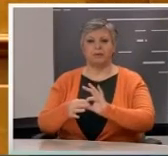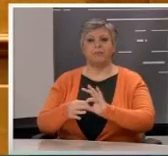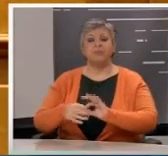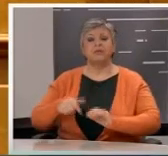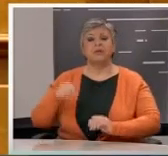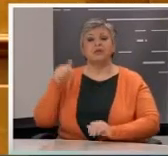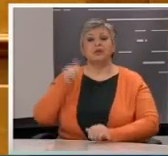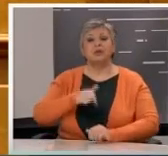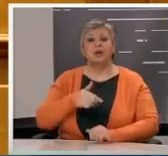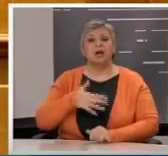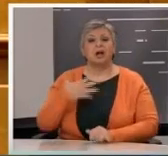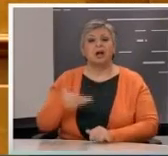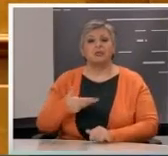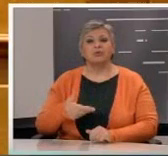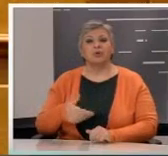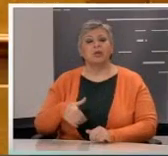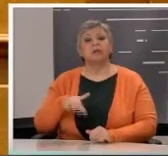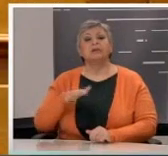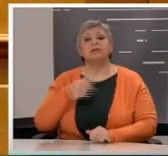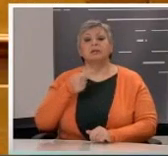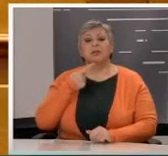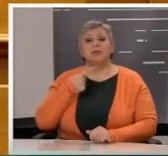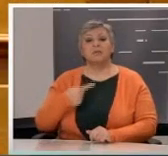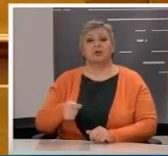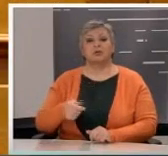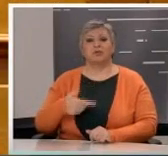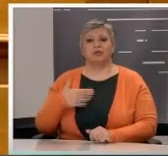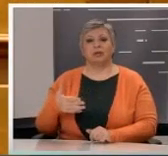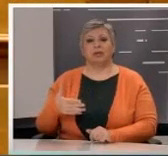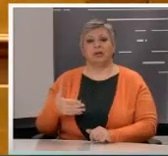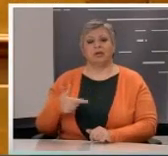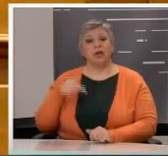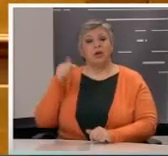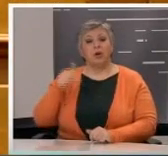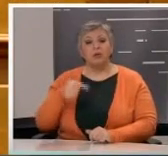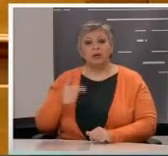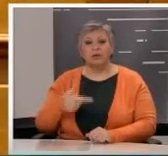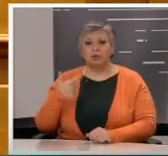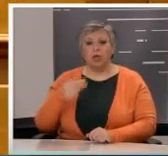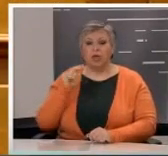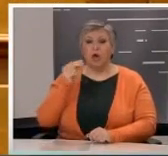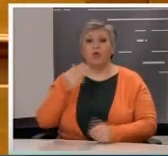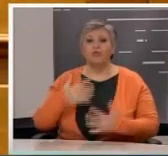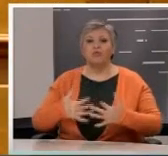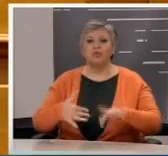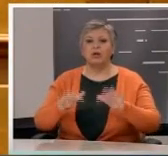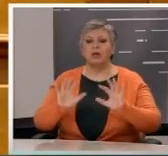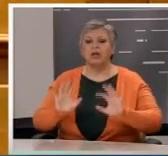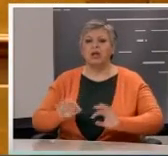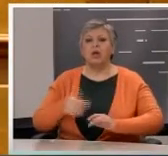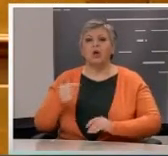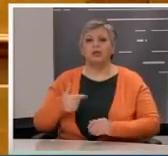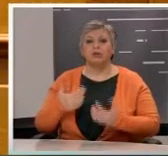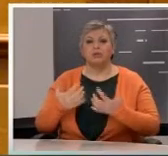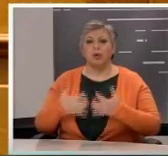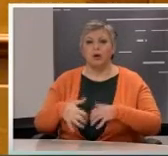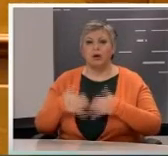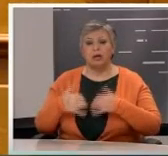αντιθεσμική παρέμβαση και προσβολή απέναντι στις πολιτιακές λειτουργίες. Στη συνέχεια η στάση σας άλλαξε και